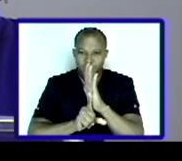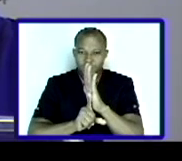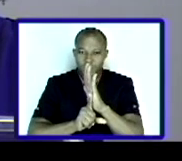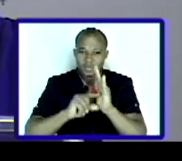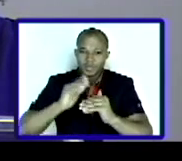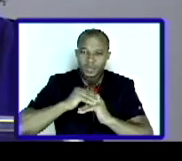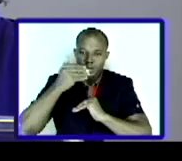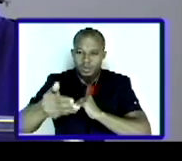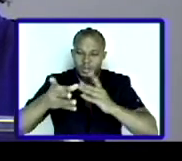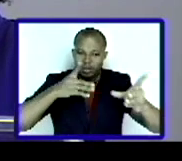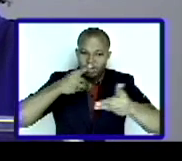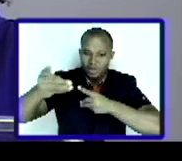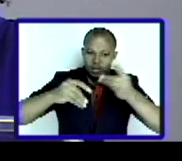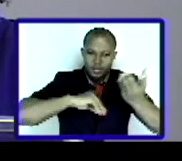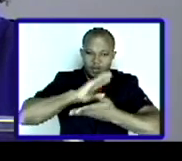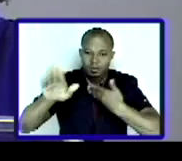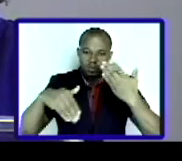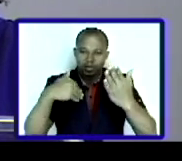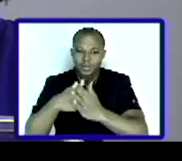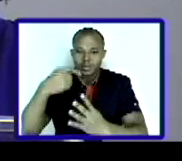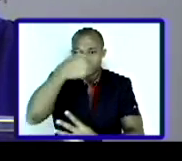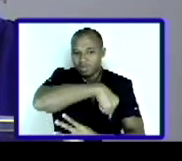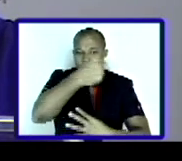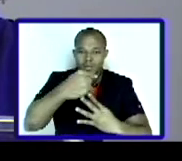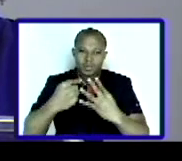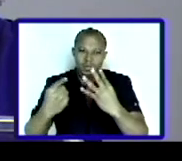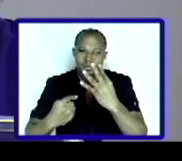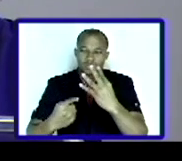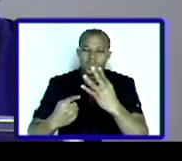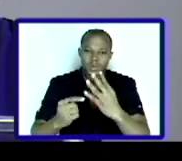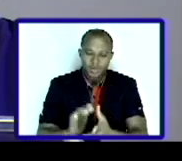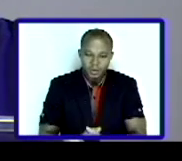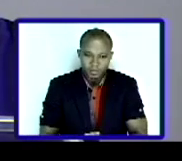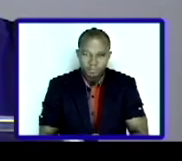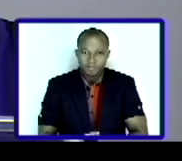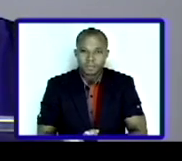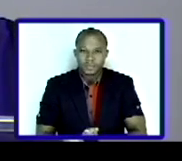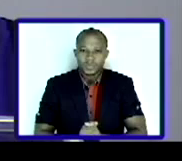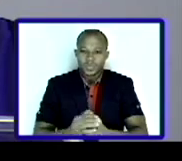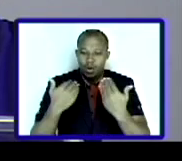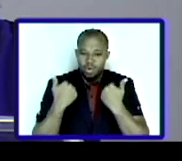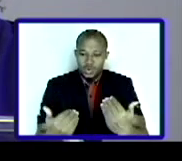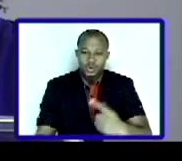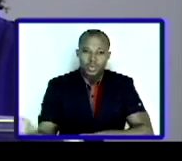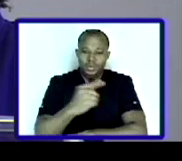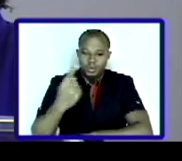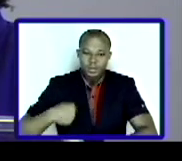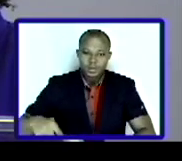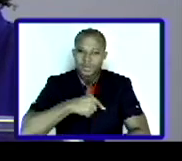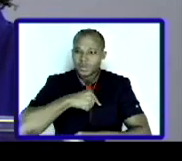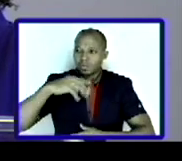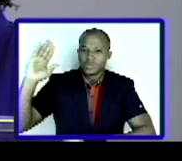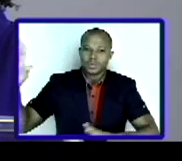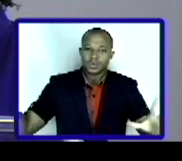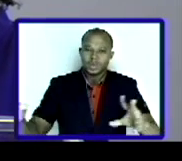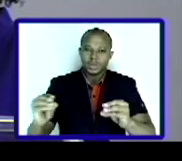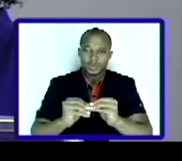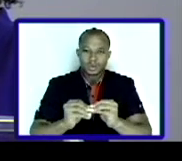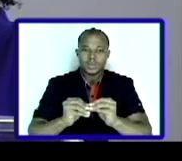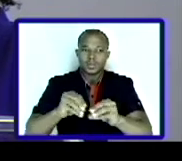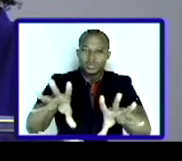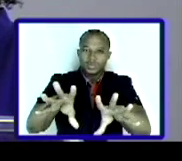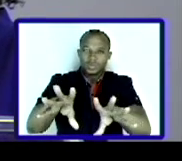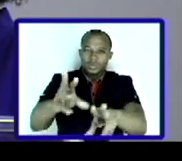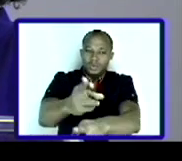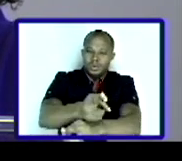un annexe qui définit les caractéristiques dimensionnelles et techniques, et de même que le glossaire. Donc aujourd'hui, nous sommes réunis ici pour recevoir